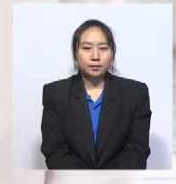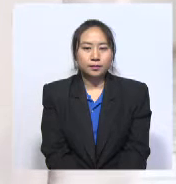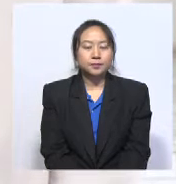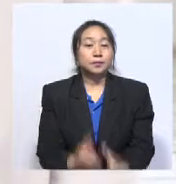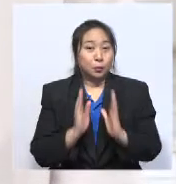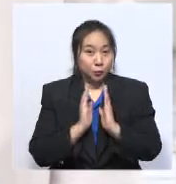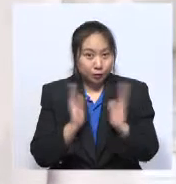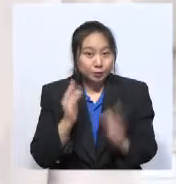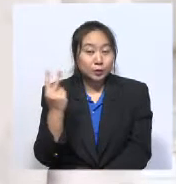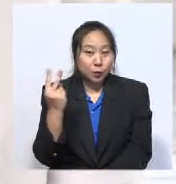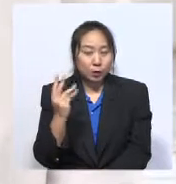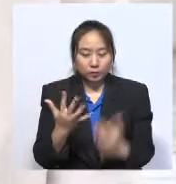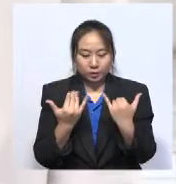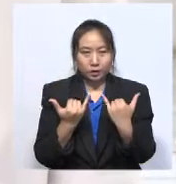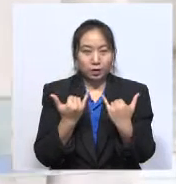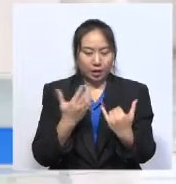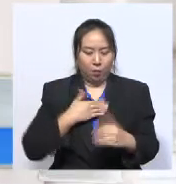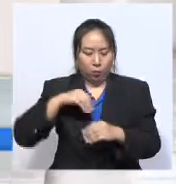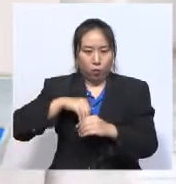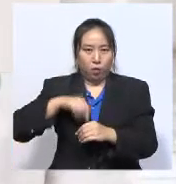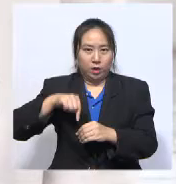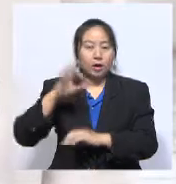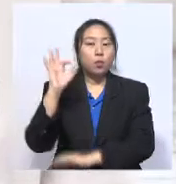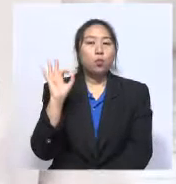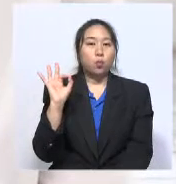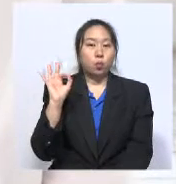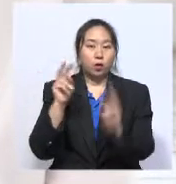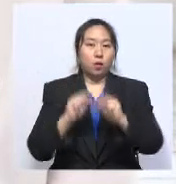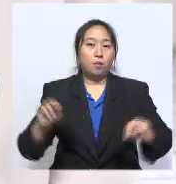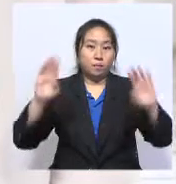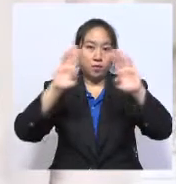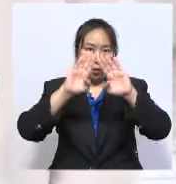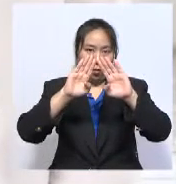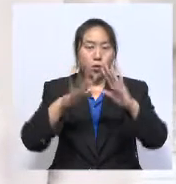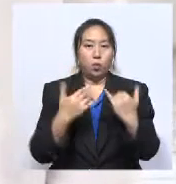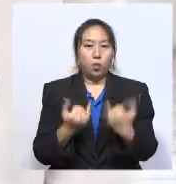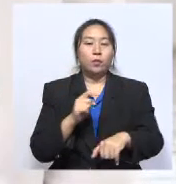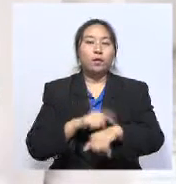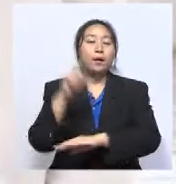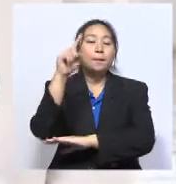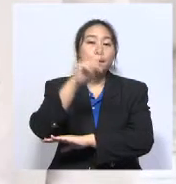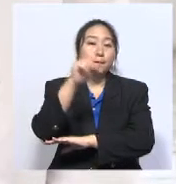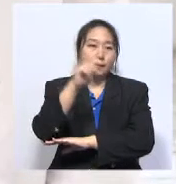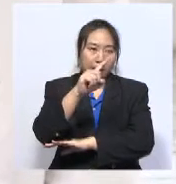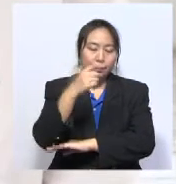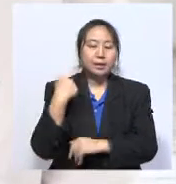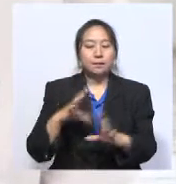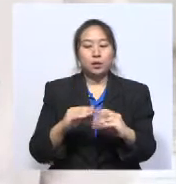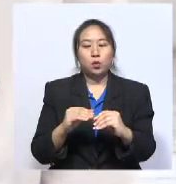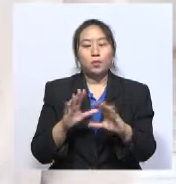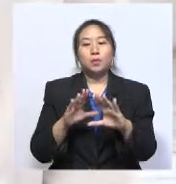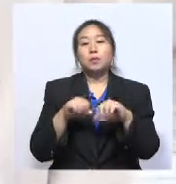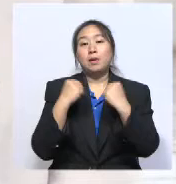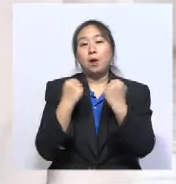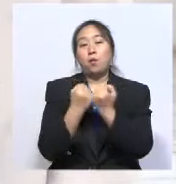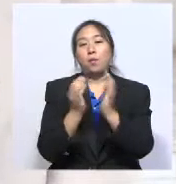ขอบคุณทั้งสองท่านครับขณะนี้นะครับผมอยู่ที่พุทธมณฑลจังหวัดนครปฐมครับซึ่งในวันนี้ในเวลาบ่ายโมงนะครับจะมีการประชุมของมหาเถรสมา